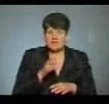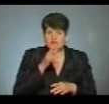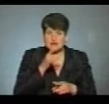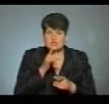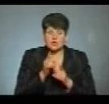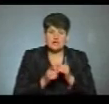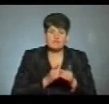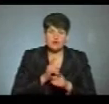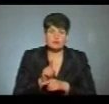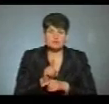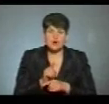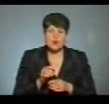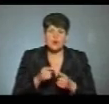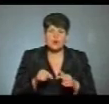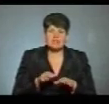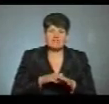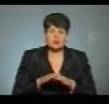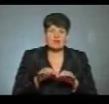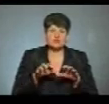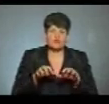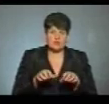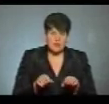реформи оптимізації органів виконавчої влади,